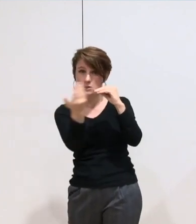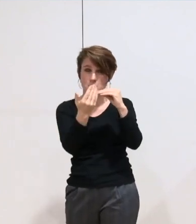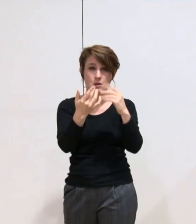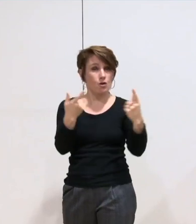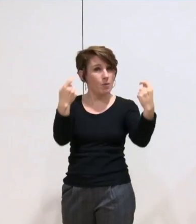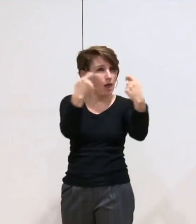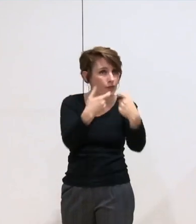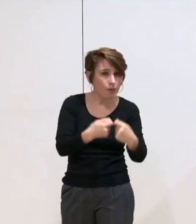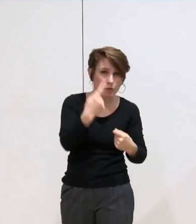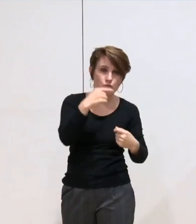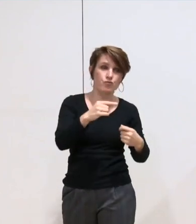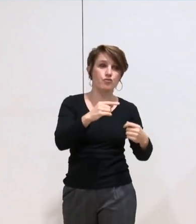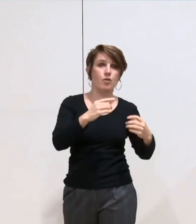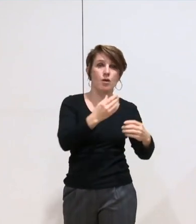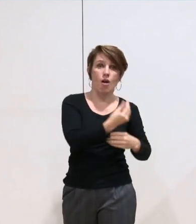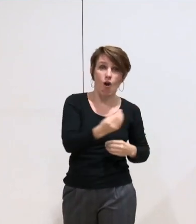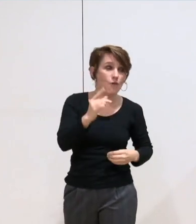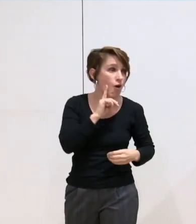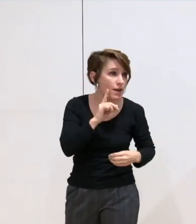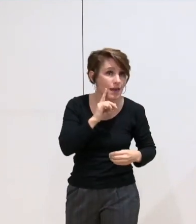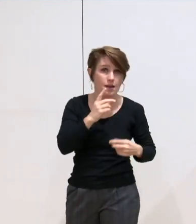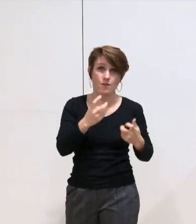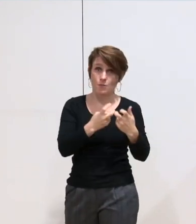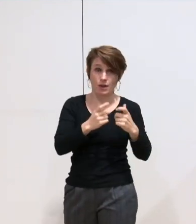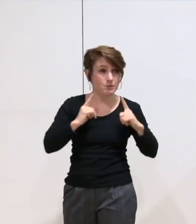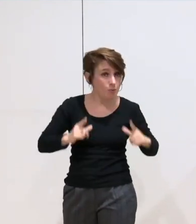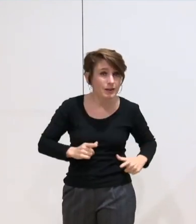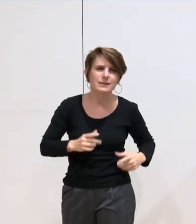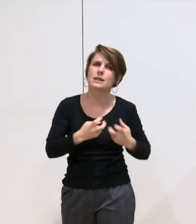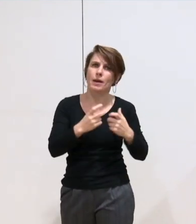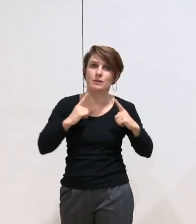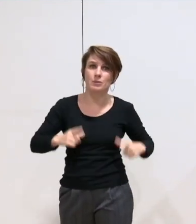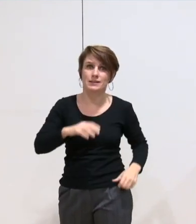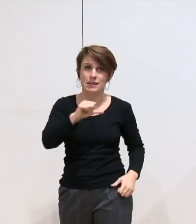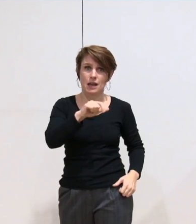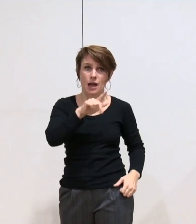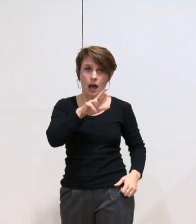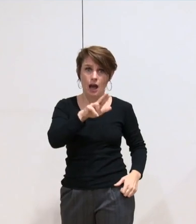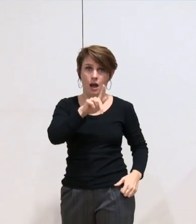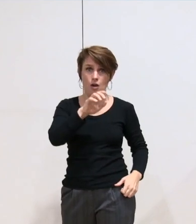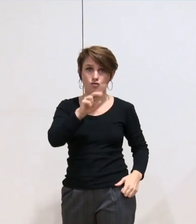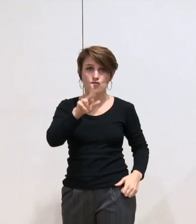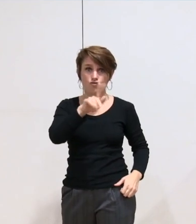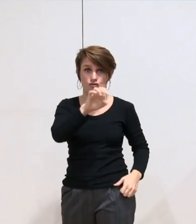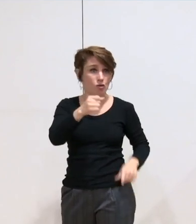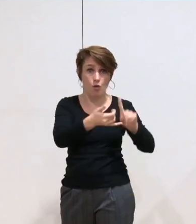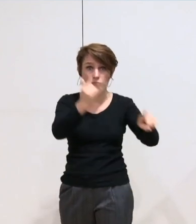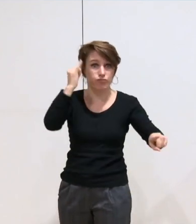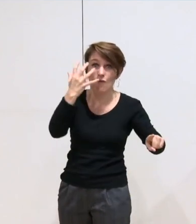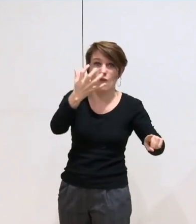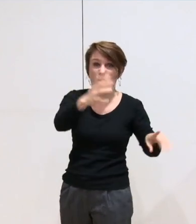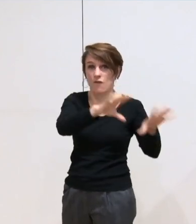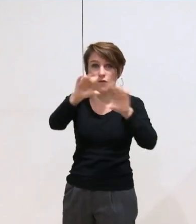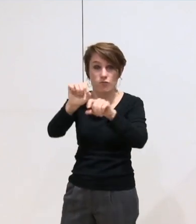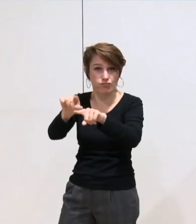les lycéens et surtout le lycée d'Argouges qui est intéressé, nous